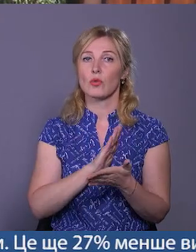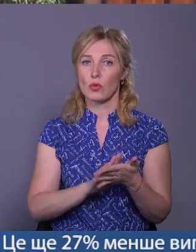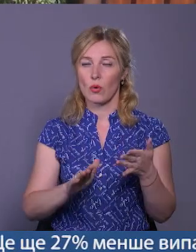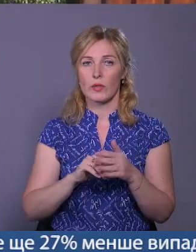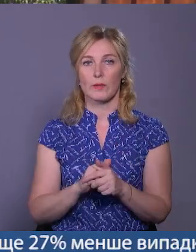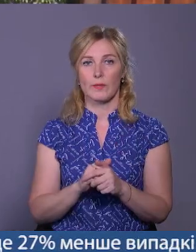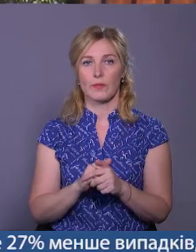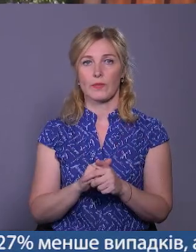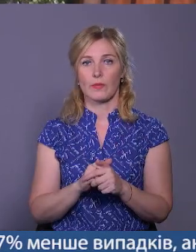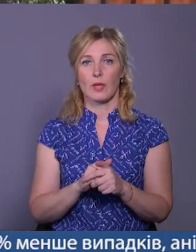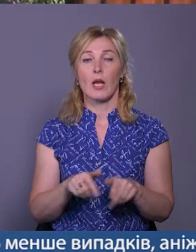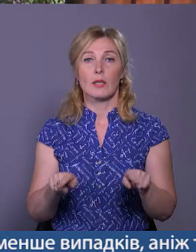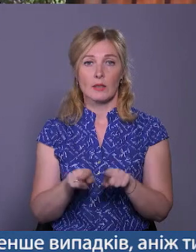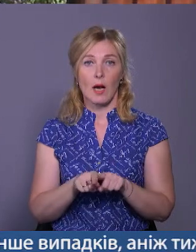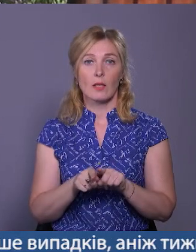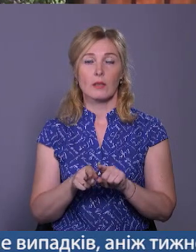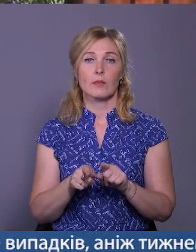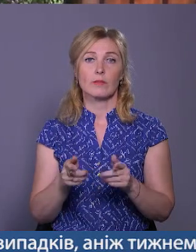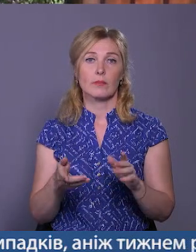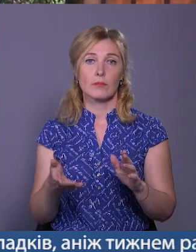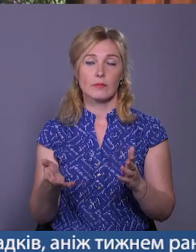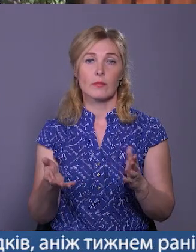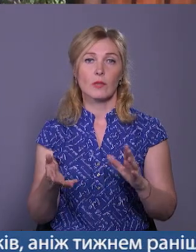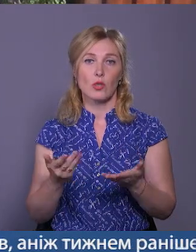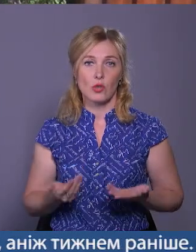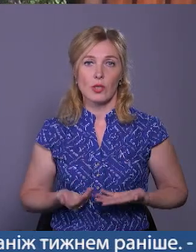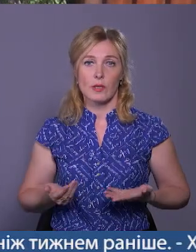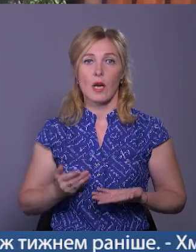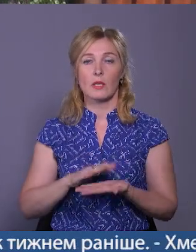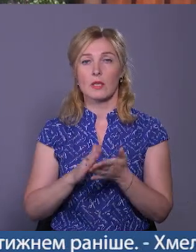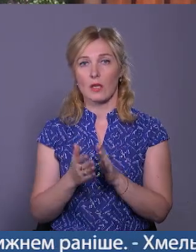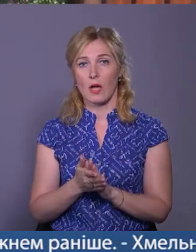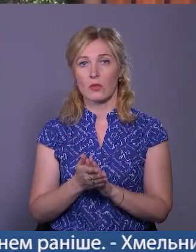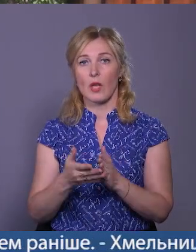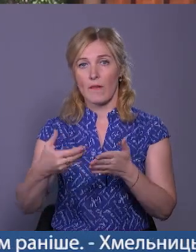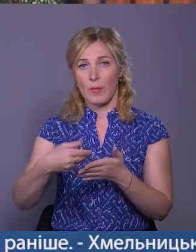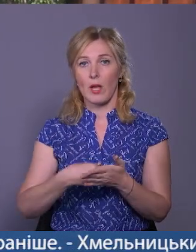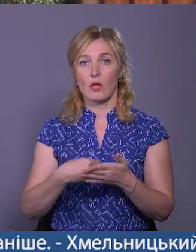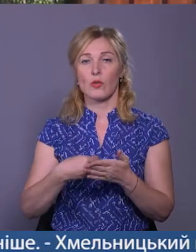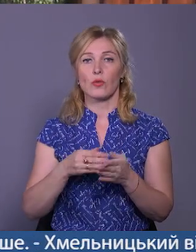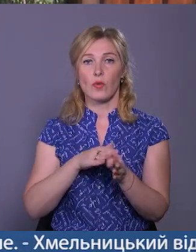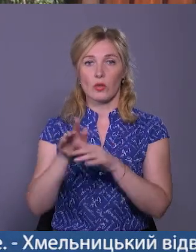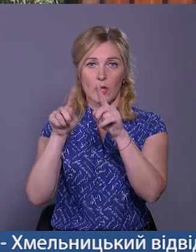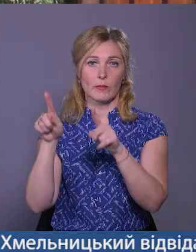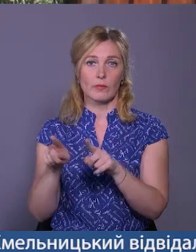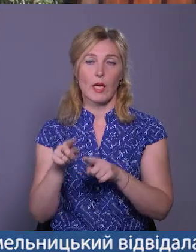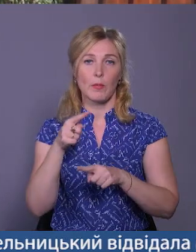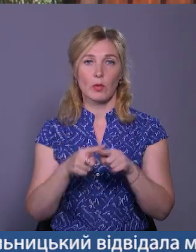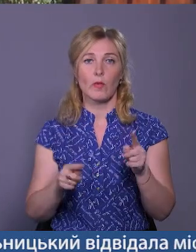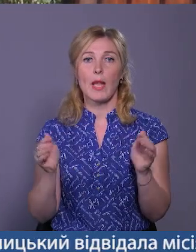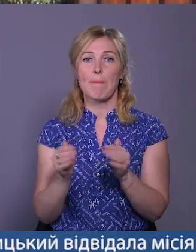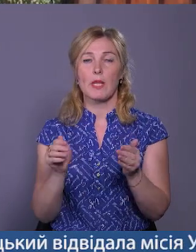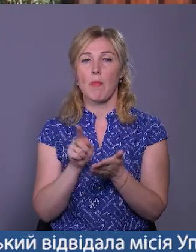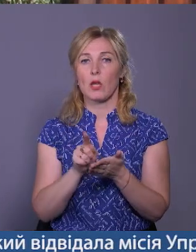життя Що виплачує по виконавчому листу і половина мінімальной пенсии